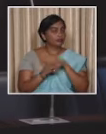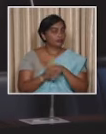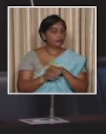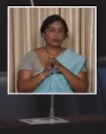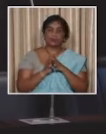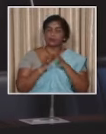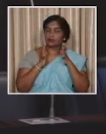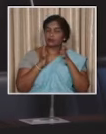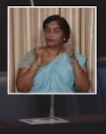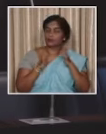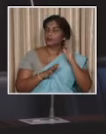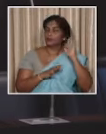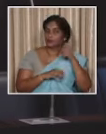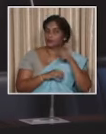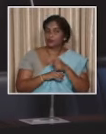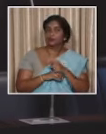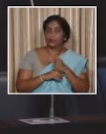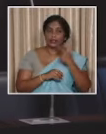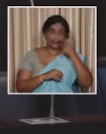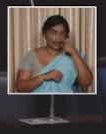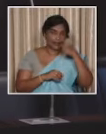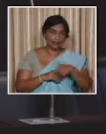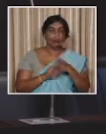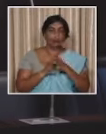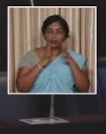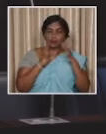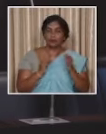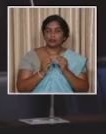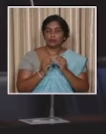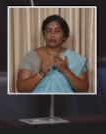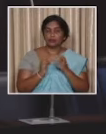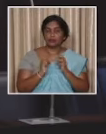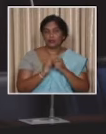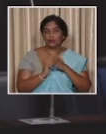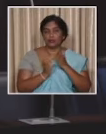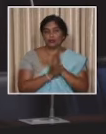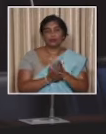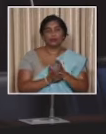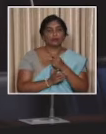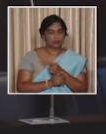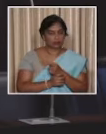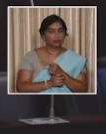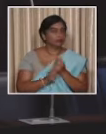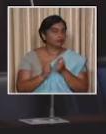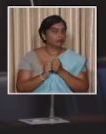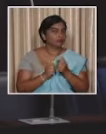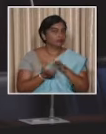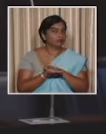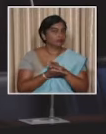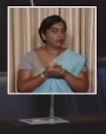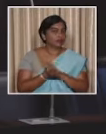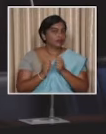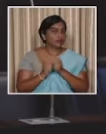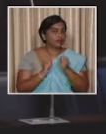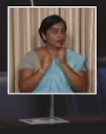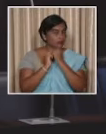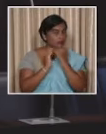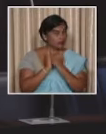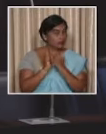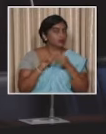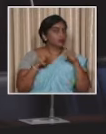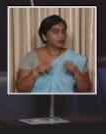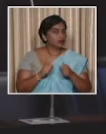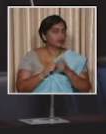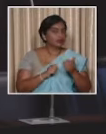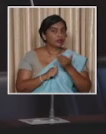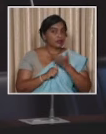විශාල විශේෂයෙන්ම තෙල් පිළිබඳව විශාල කාර්යක්ෂමතාවයක් තියෙනවා දුම්රියෙන්. ඒකට මොන හරි දැන්ට ඔබතුමාට වැඩපිළිලක්